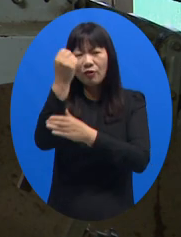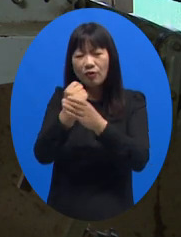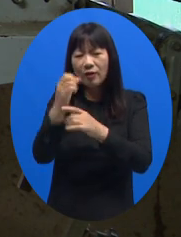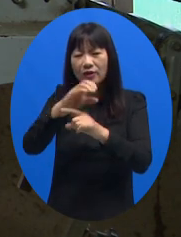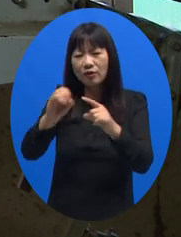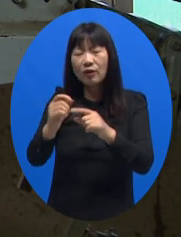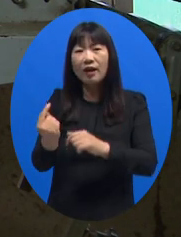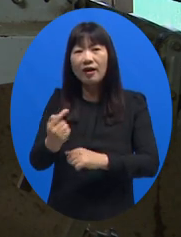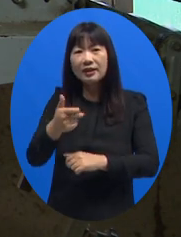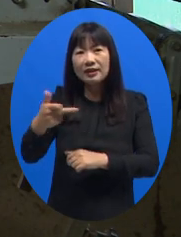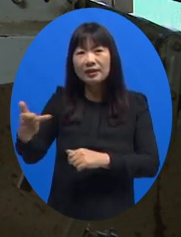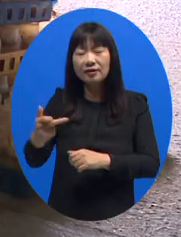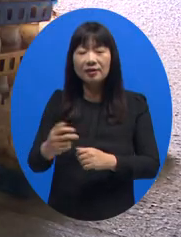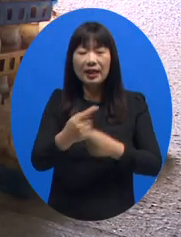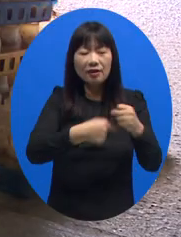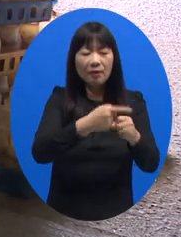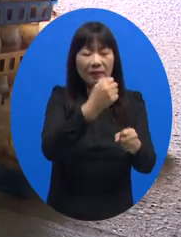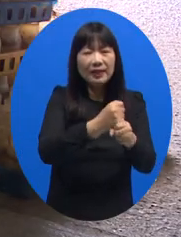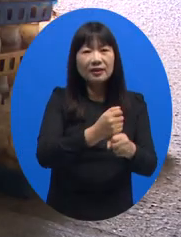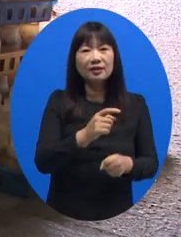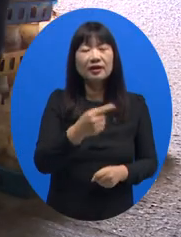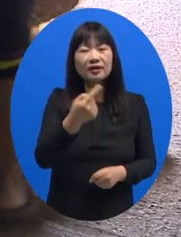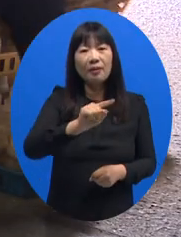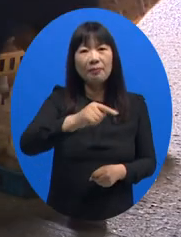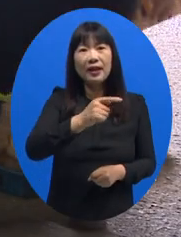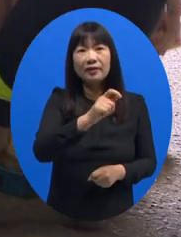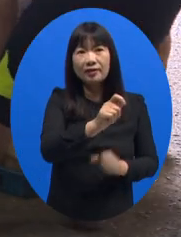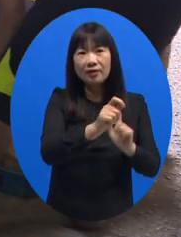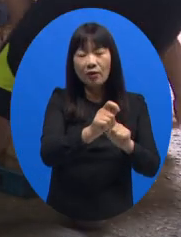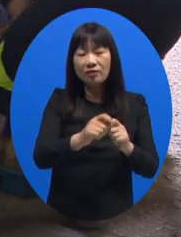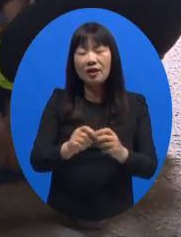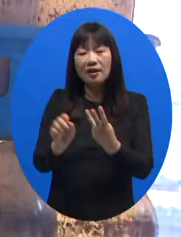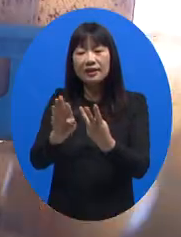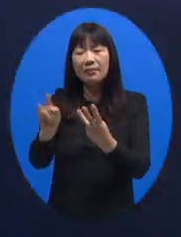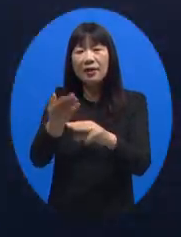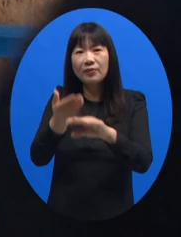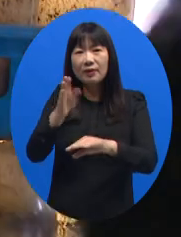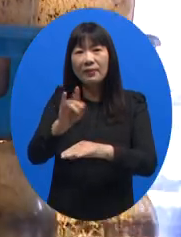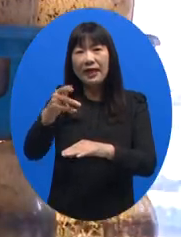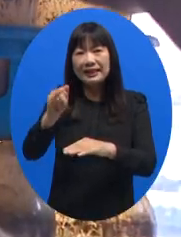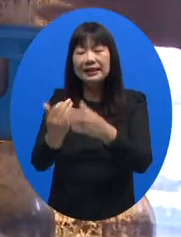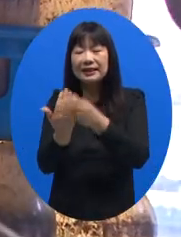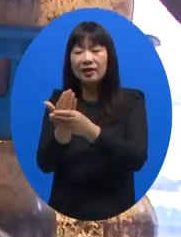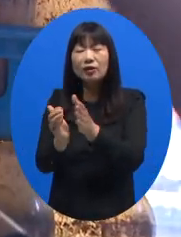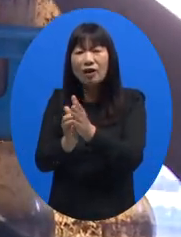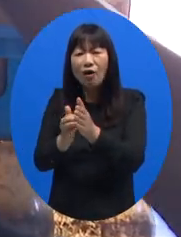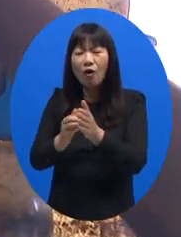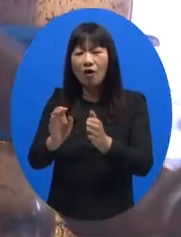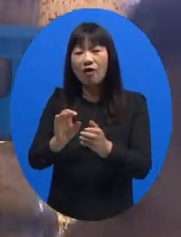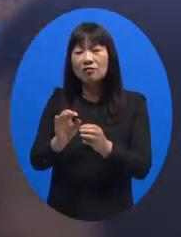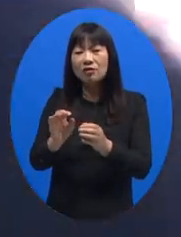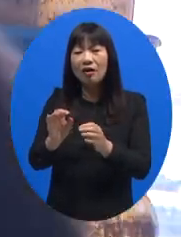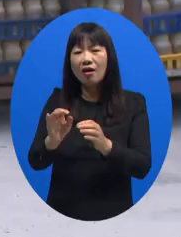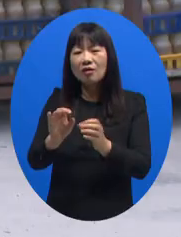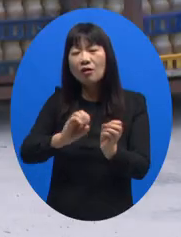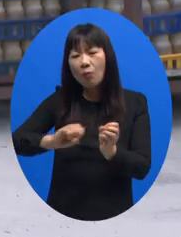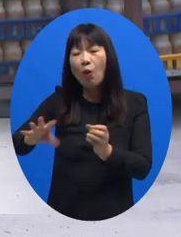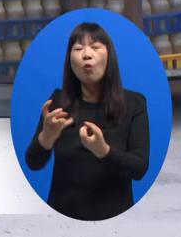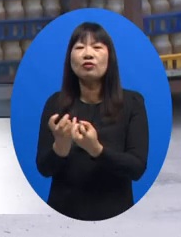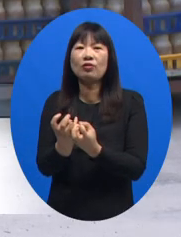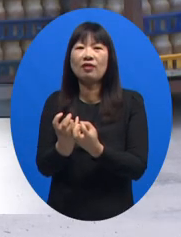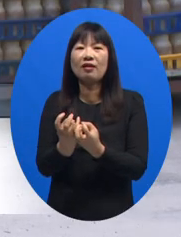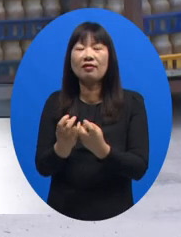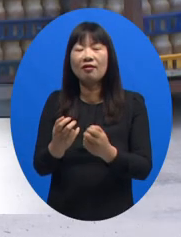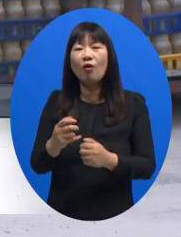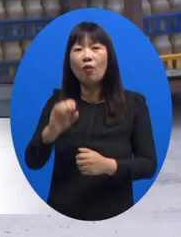농가에서 연간 생산하는 버섯은 1,100톤. 버섯 생산량의 3배가 넘는 배지가 발생하는데 처리가 쉽지 않습니다.